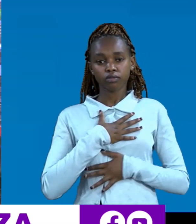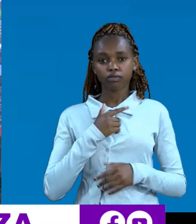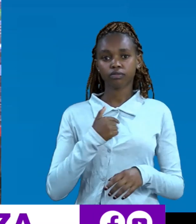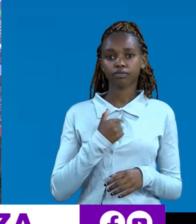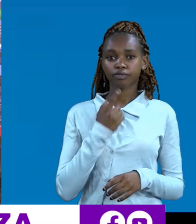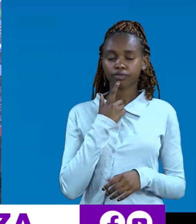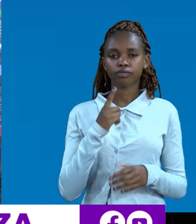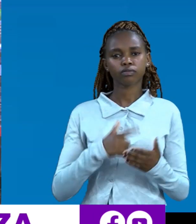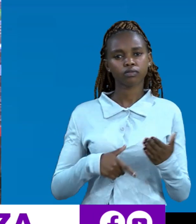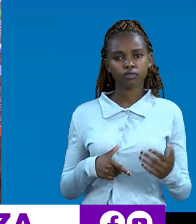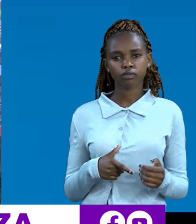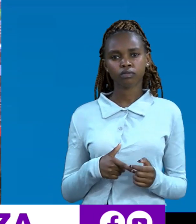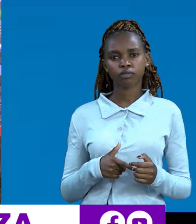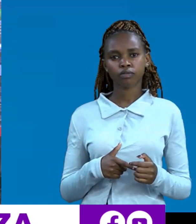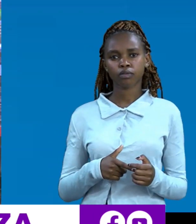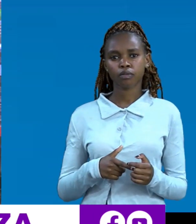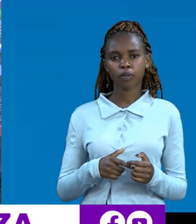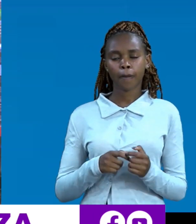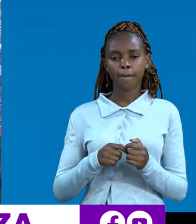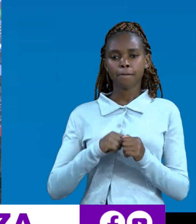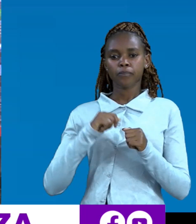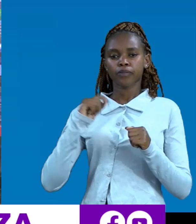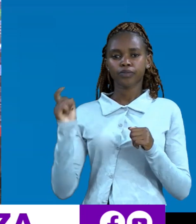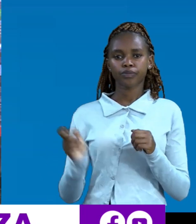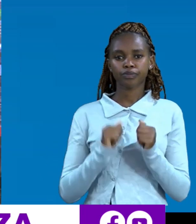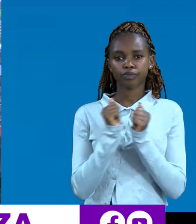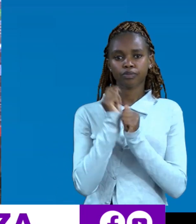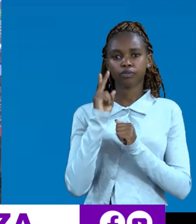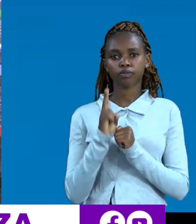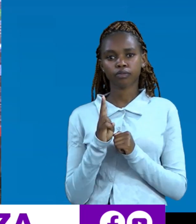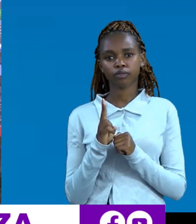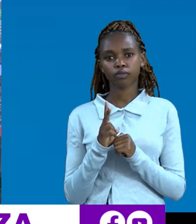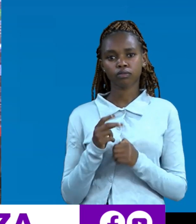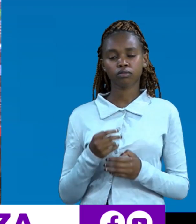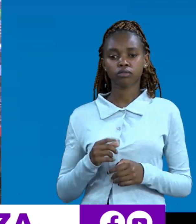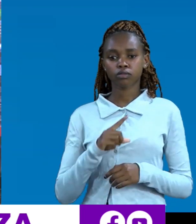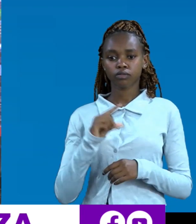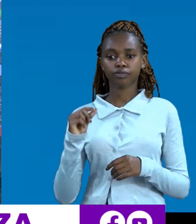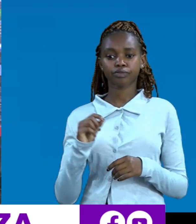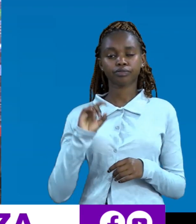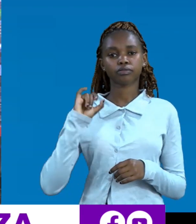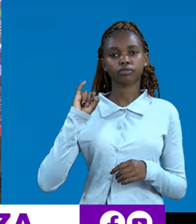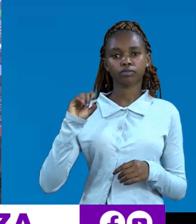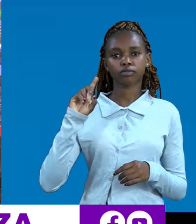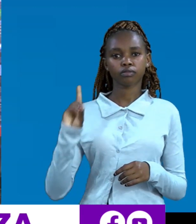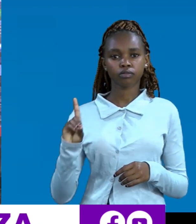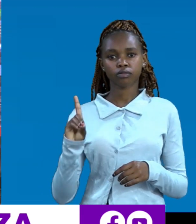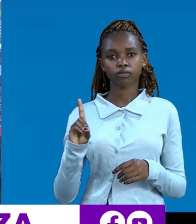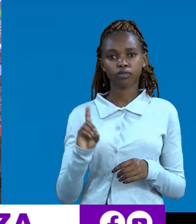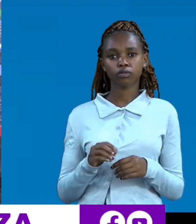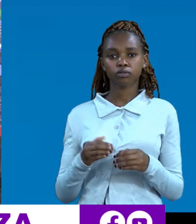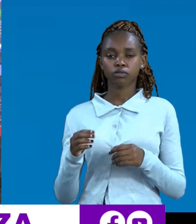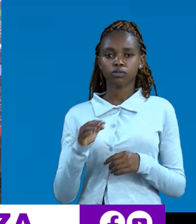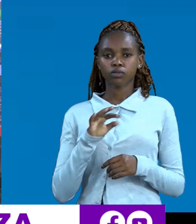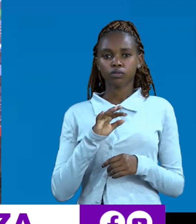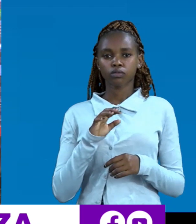aje. Uh-huh. Like kuanzia December. Tuseme tu ni kuanzia December. Hey, utakuwa unaenda sijui na ID, sijui nini. Utakuwa unatumia your fingerprints and your